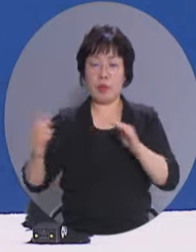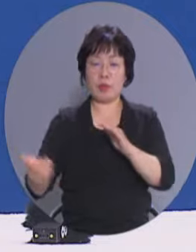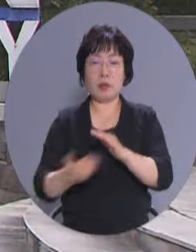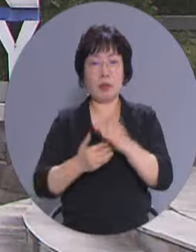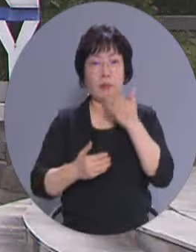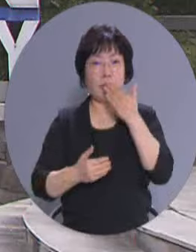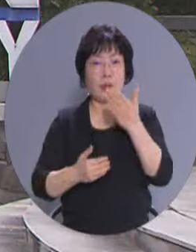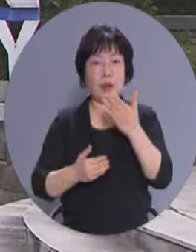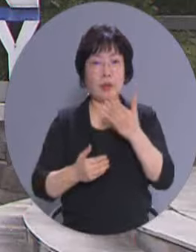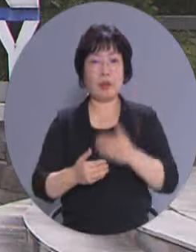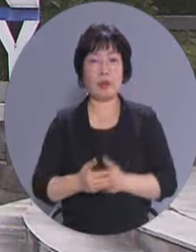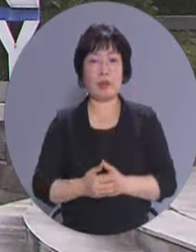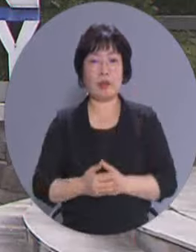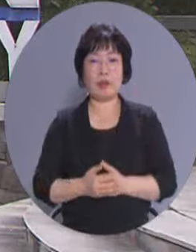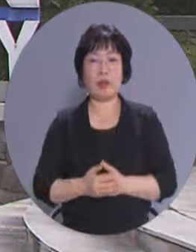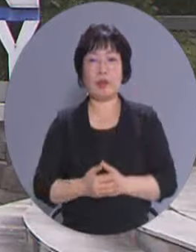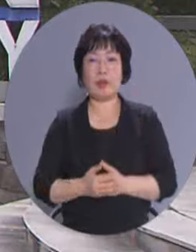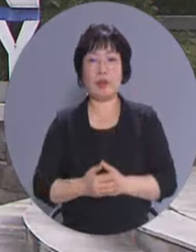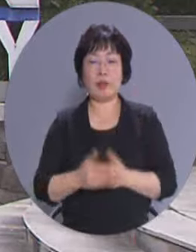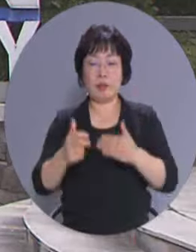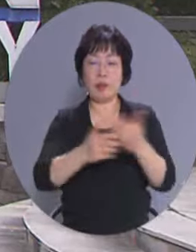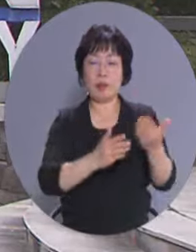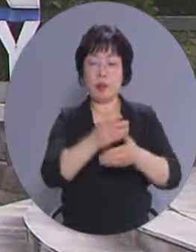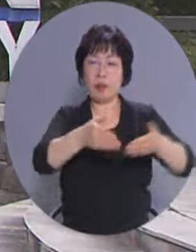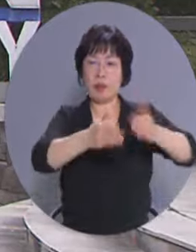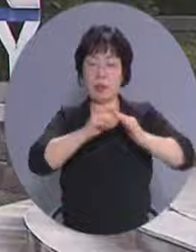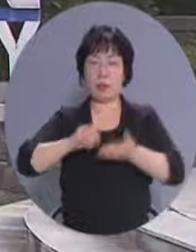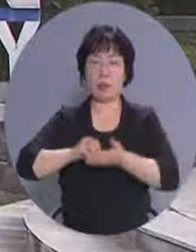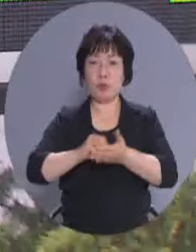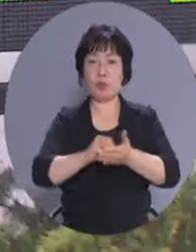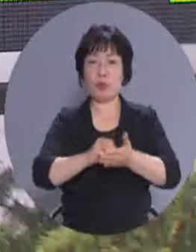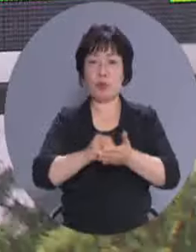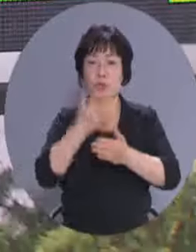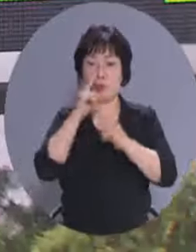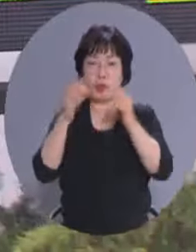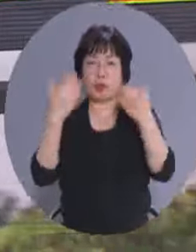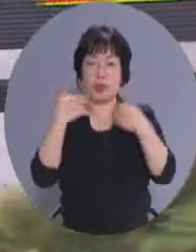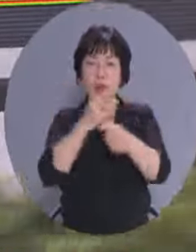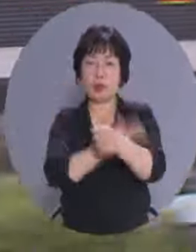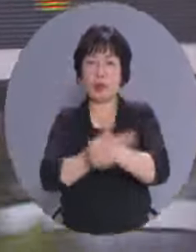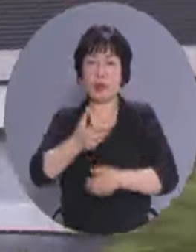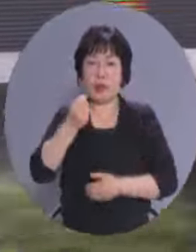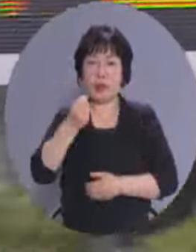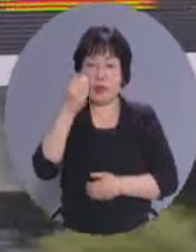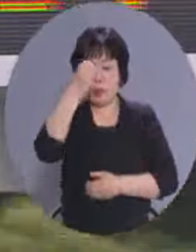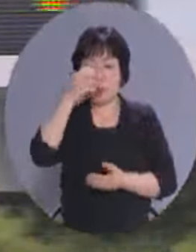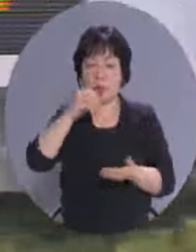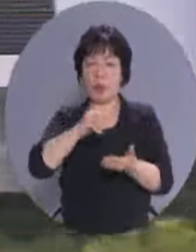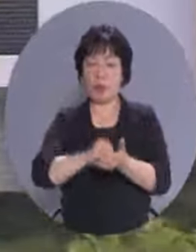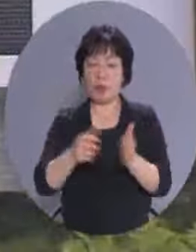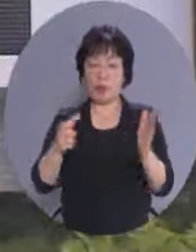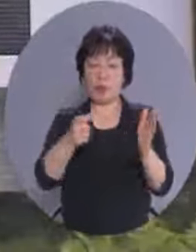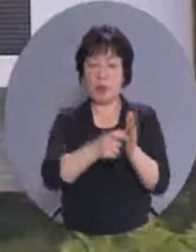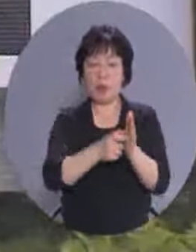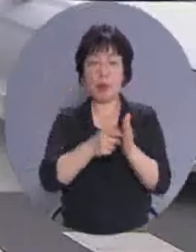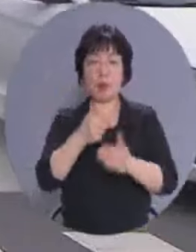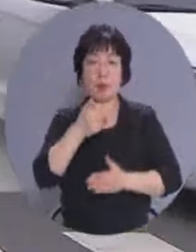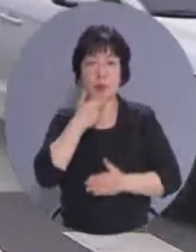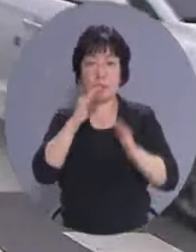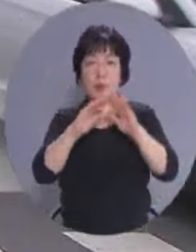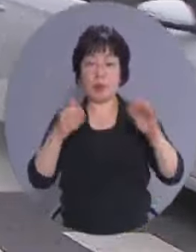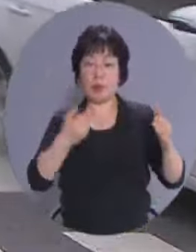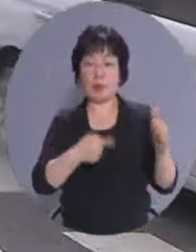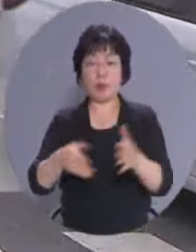가능하겠냐. 이와 함께 의대 유치 신청의 주체인 순천대가 고등교육법에 따라 법적 근거가 없는